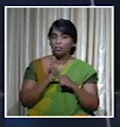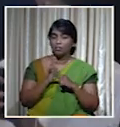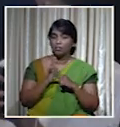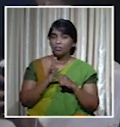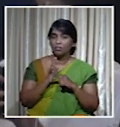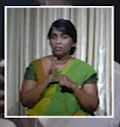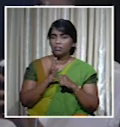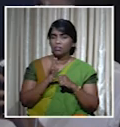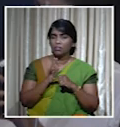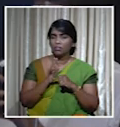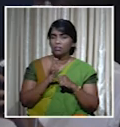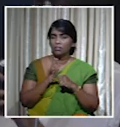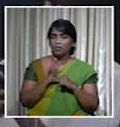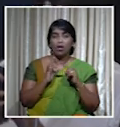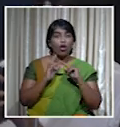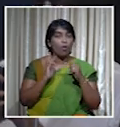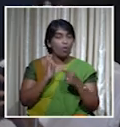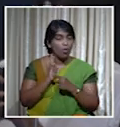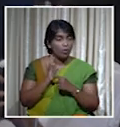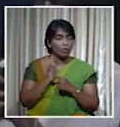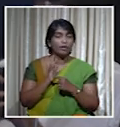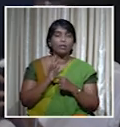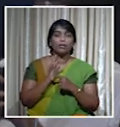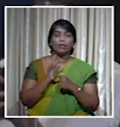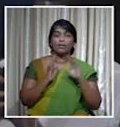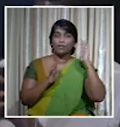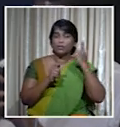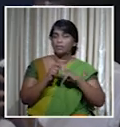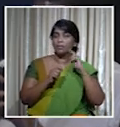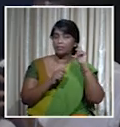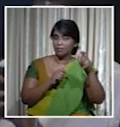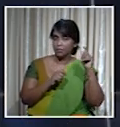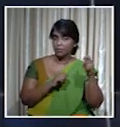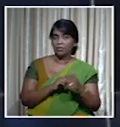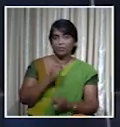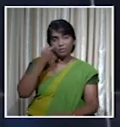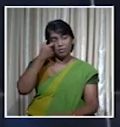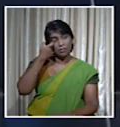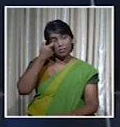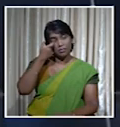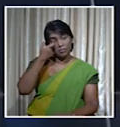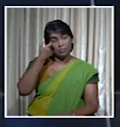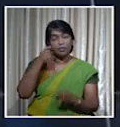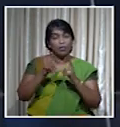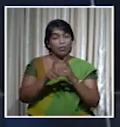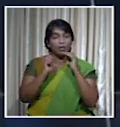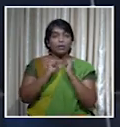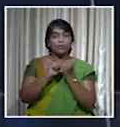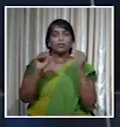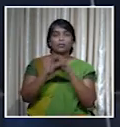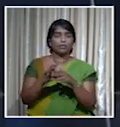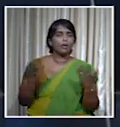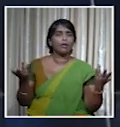නෙමෙයි. අධිකාර දීමනා සහ විශේෂ දීමනා. ඒකේ ප්‍රශ්නේ තියෙන්නේ නියමිත සේවකයන් බදව